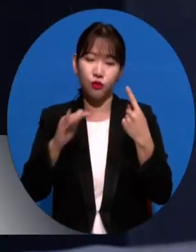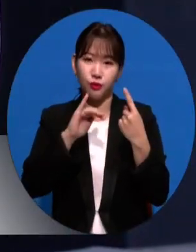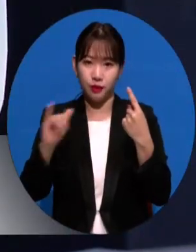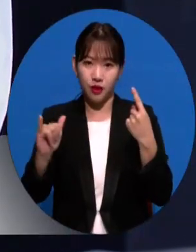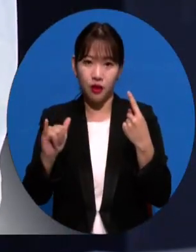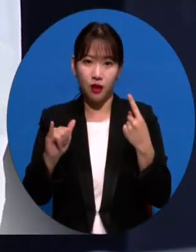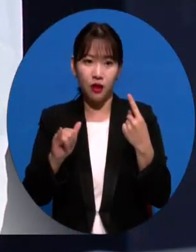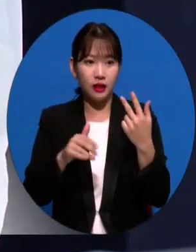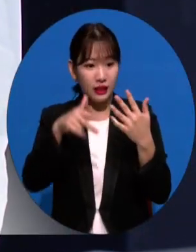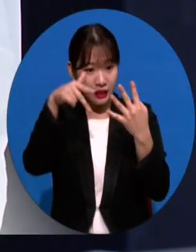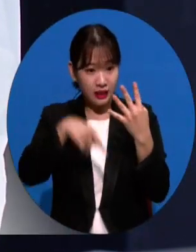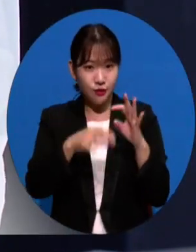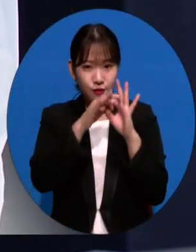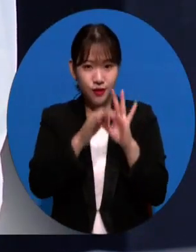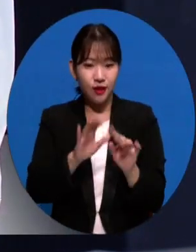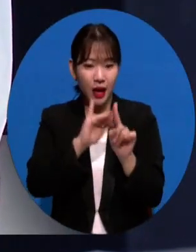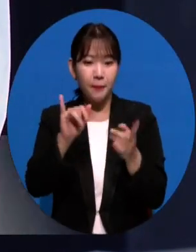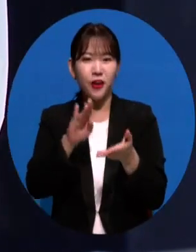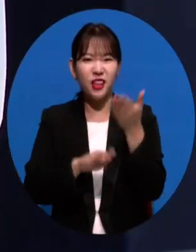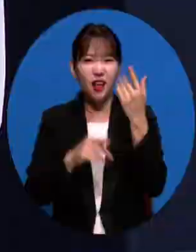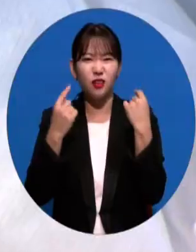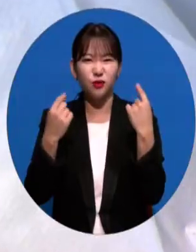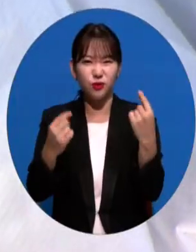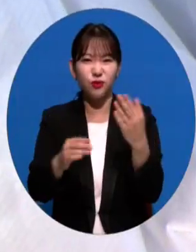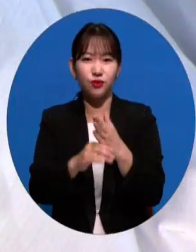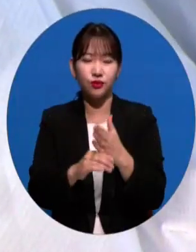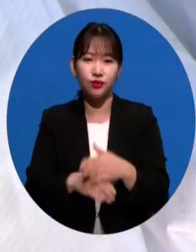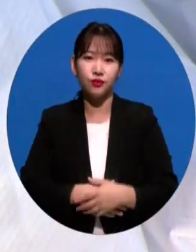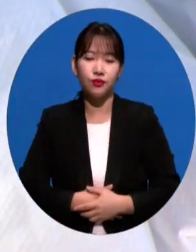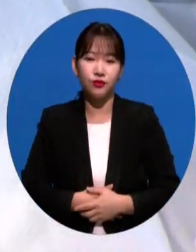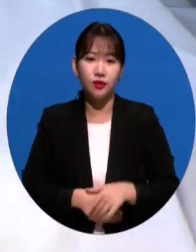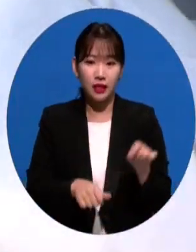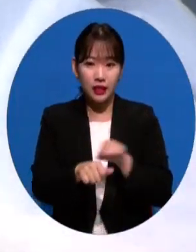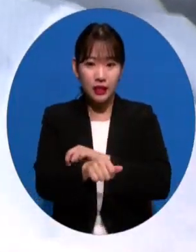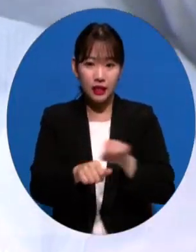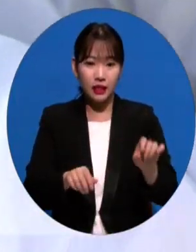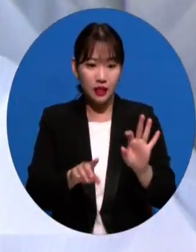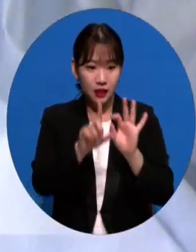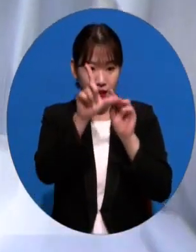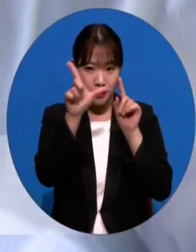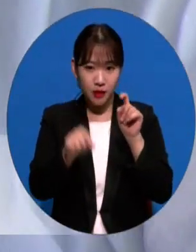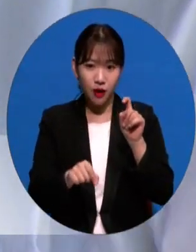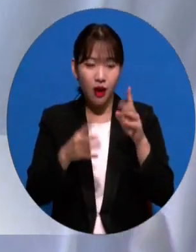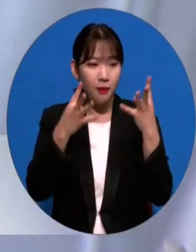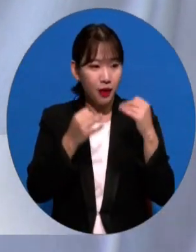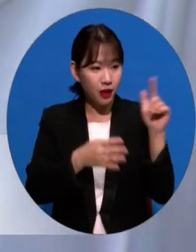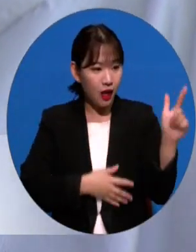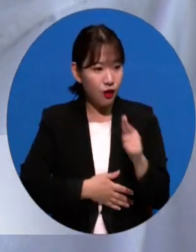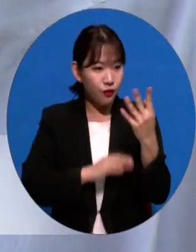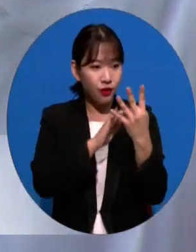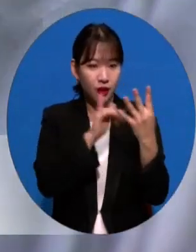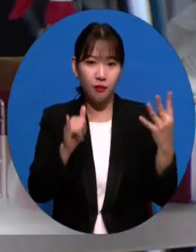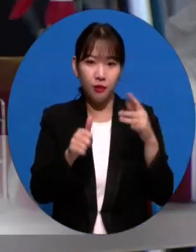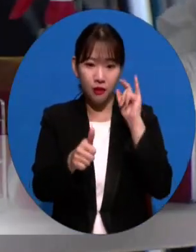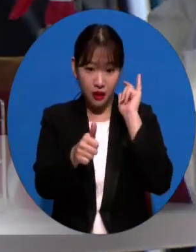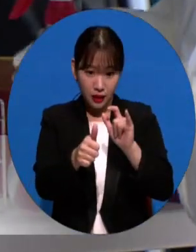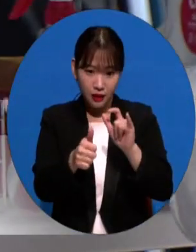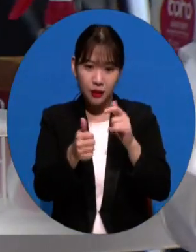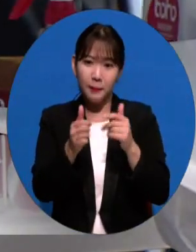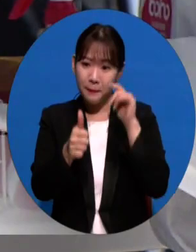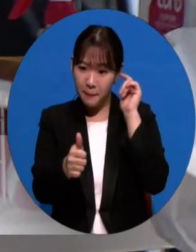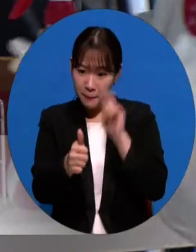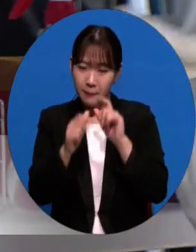1.09명으로 4주 연속 한 명 이상을 유지하고 있습니다. 특히 이달 들어 많게는 하루 4명이 코로나19로 숨지는